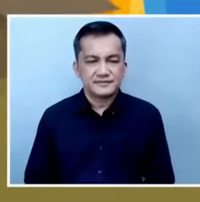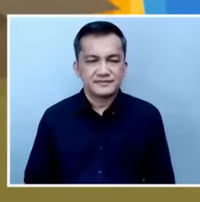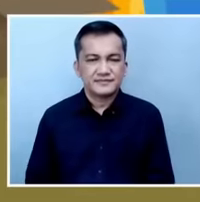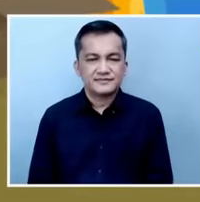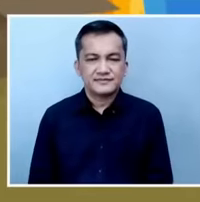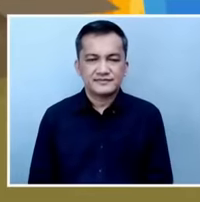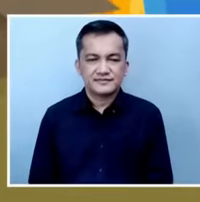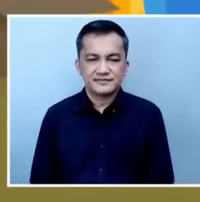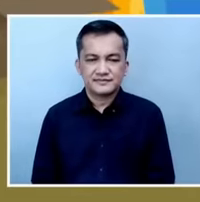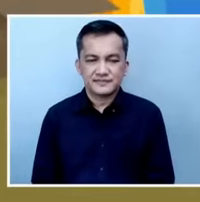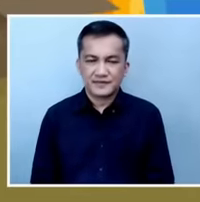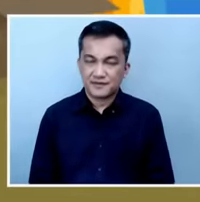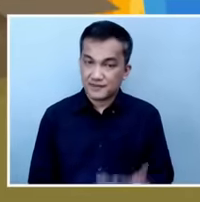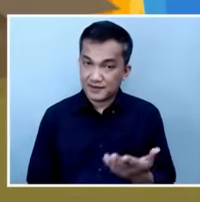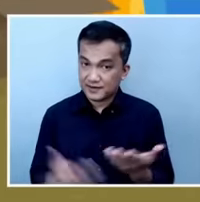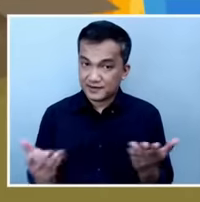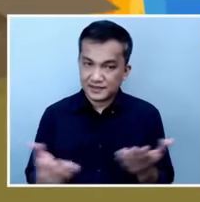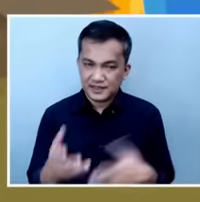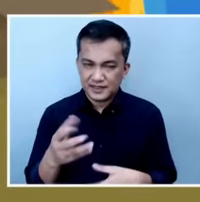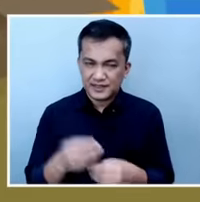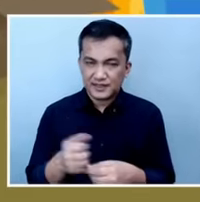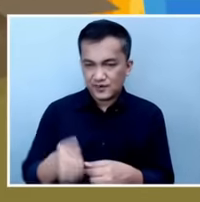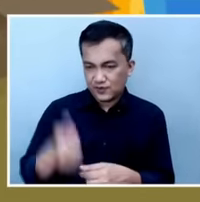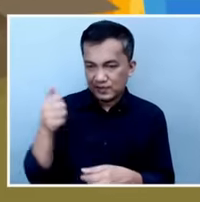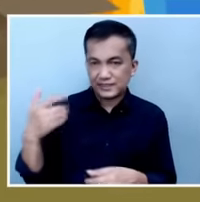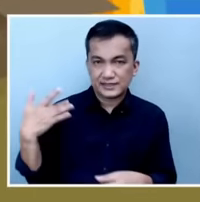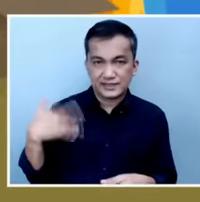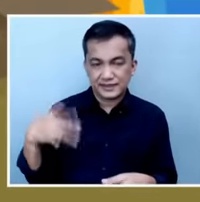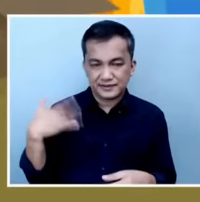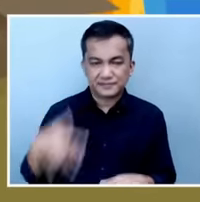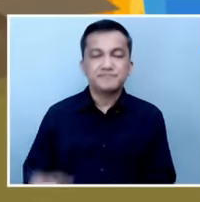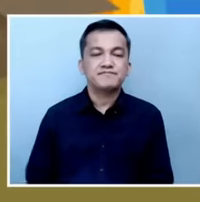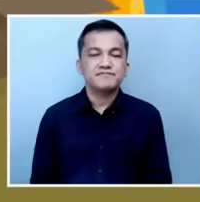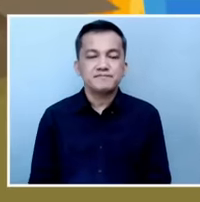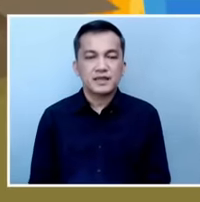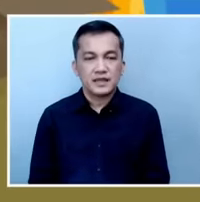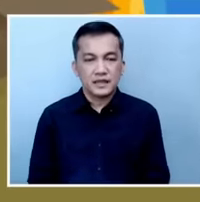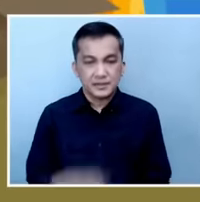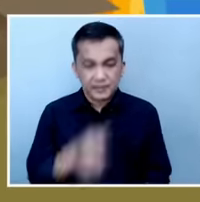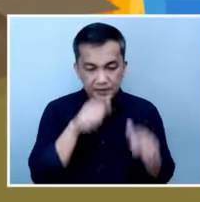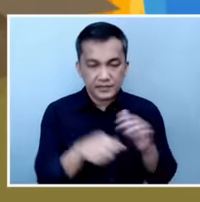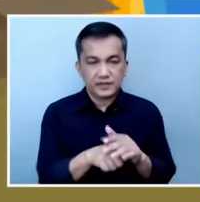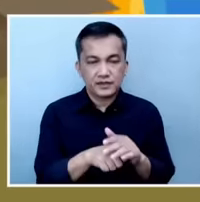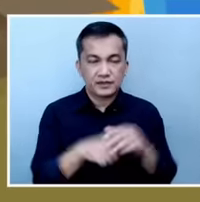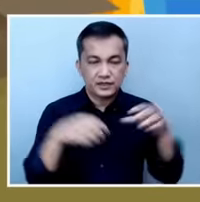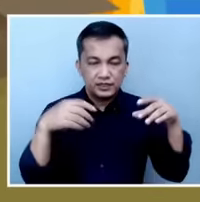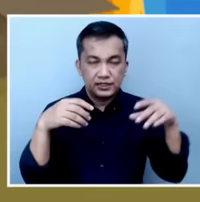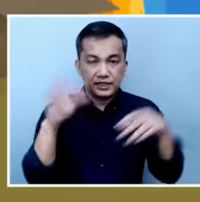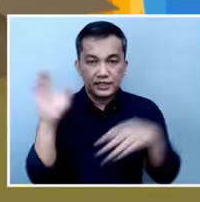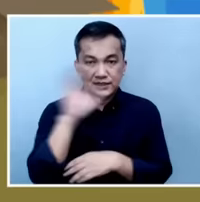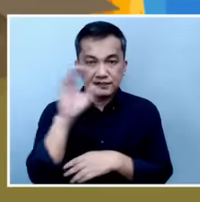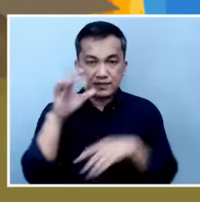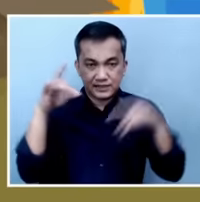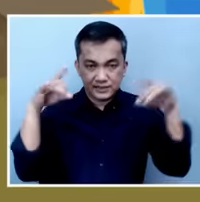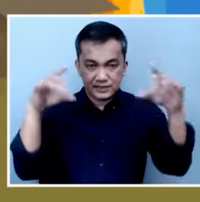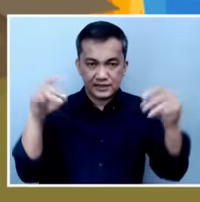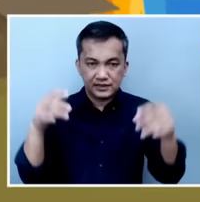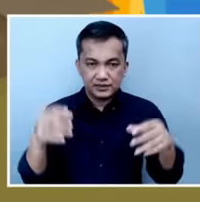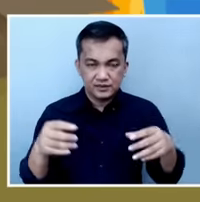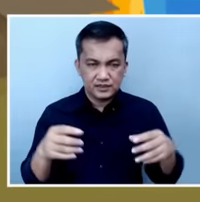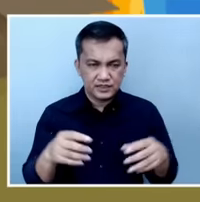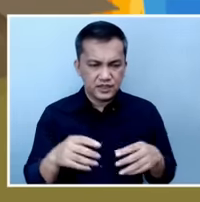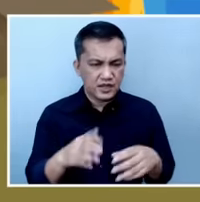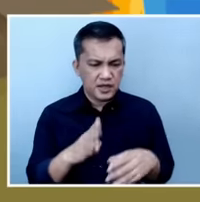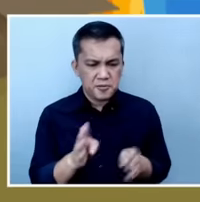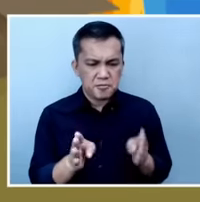Eh, mga kuyang, eto pa isang winning diskarte ha. Sa pagtatago ng Christmas lights, ipaikot ito sa karton, yung mga